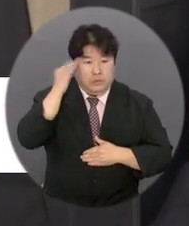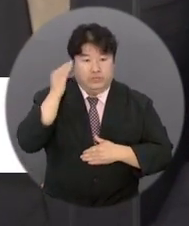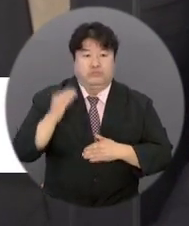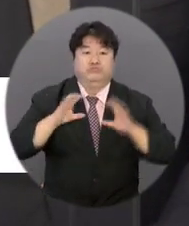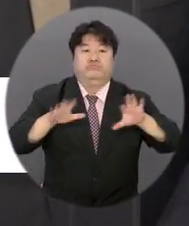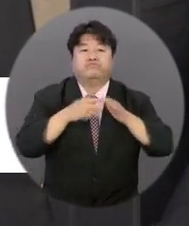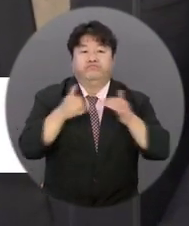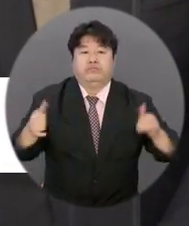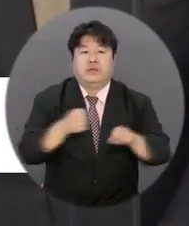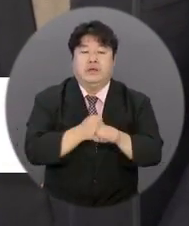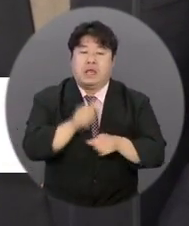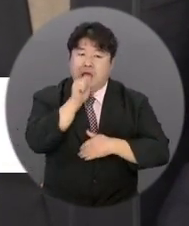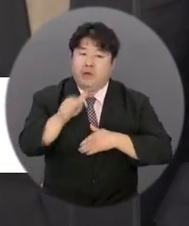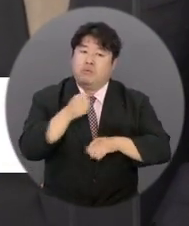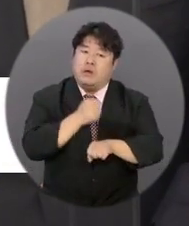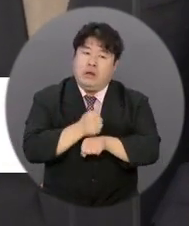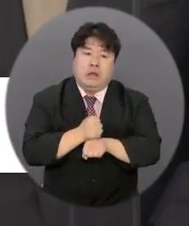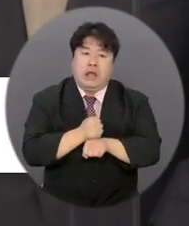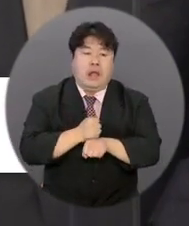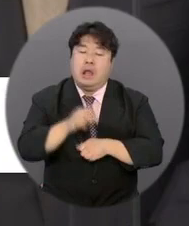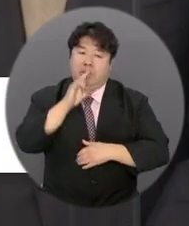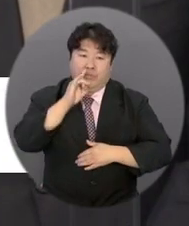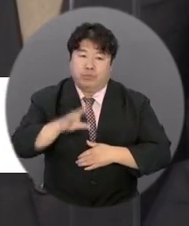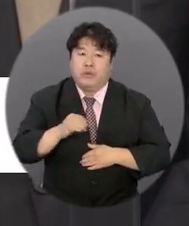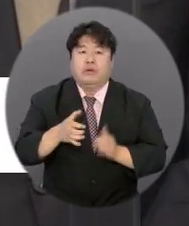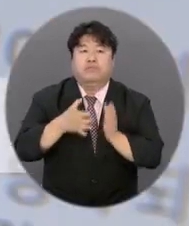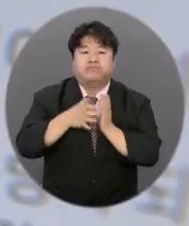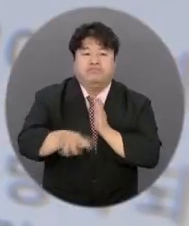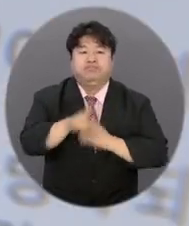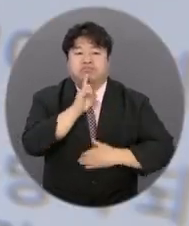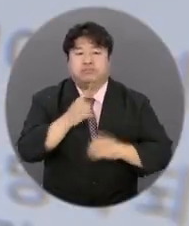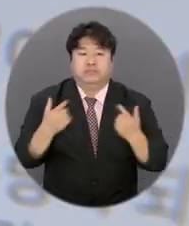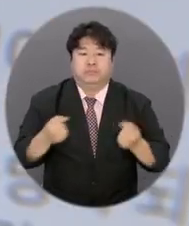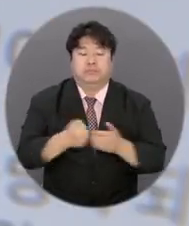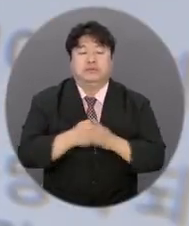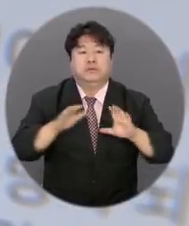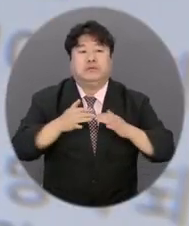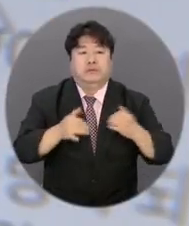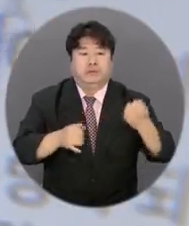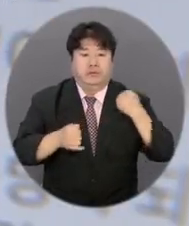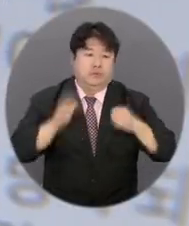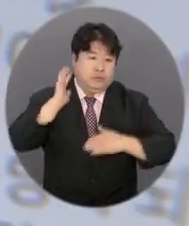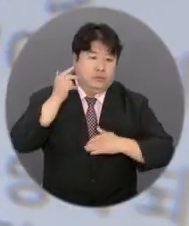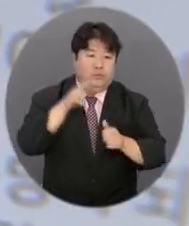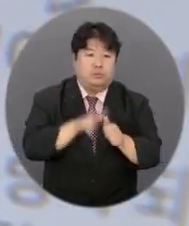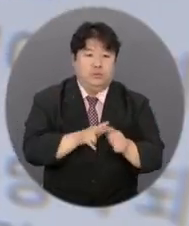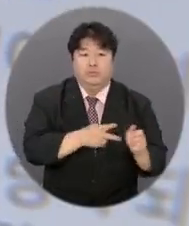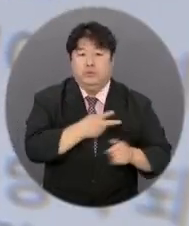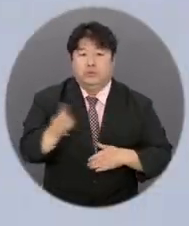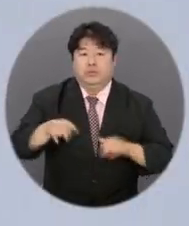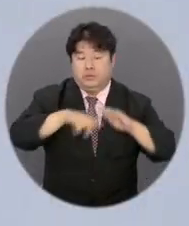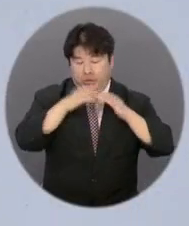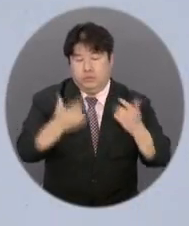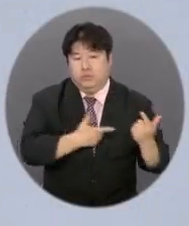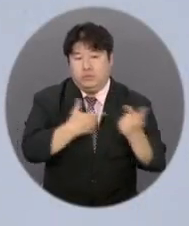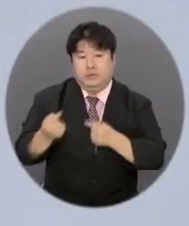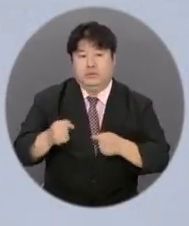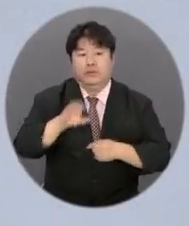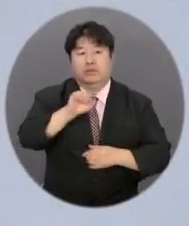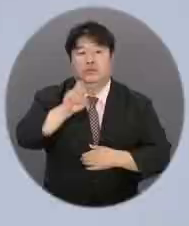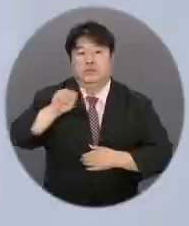국민에게 결코 해서는 안 되는 망언이다. 국민의힘 대권 후보들도 일제히 SNS를